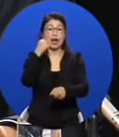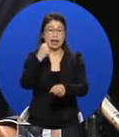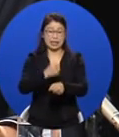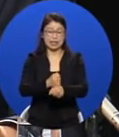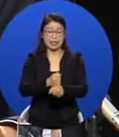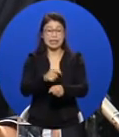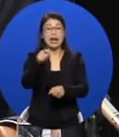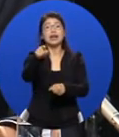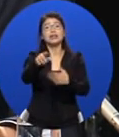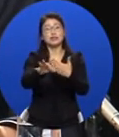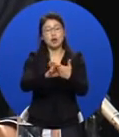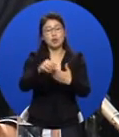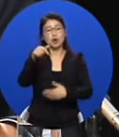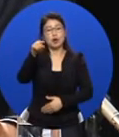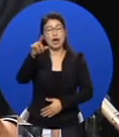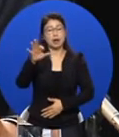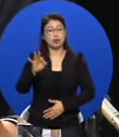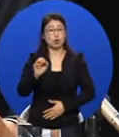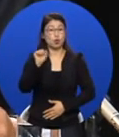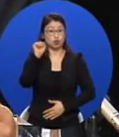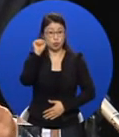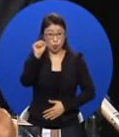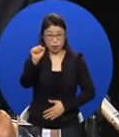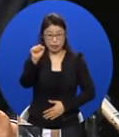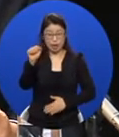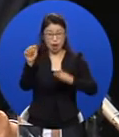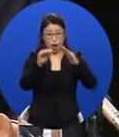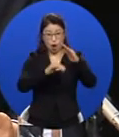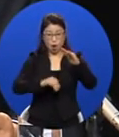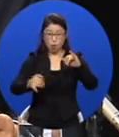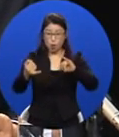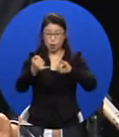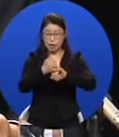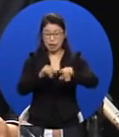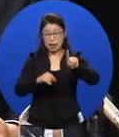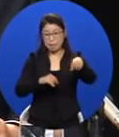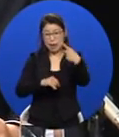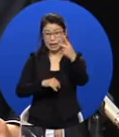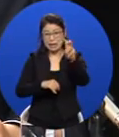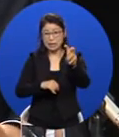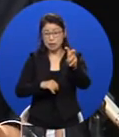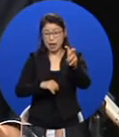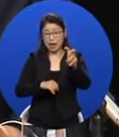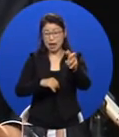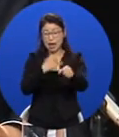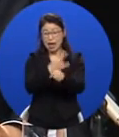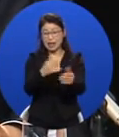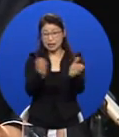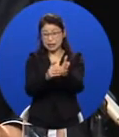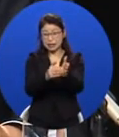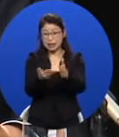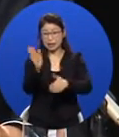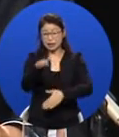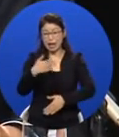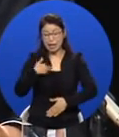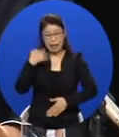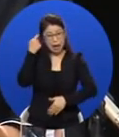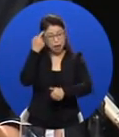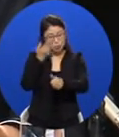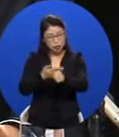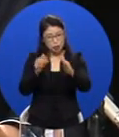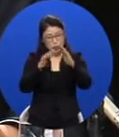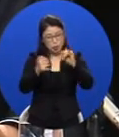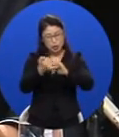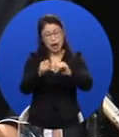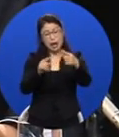그러면 강지영 후보는 공약을 120개나 하셨어요. 그런데 제가 물은 공약 두 가지에